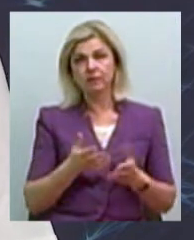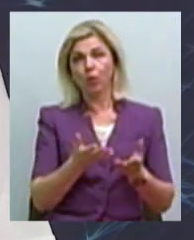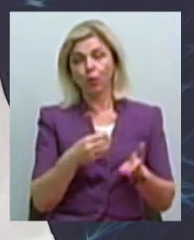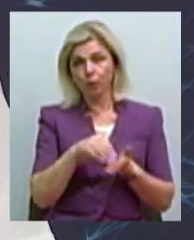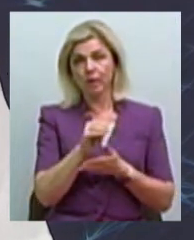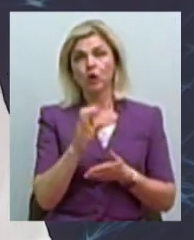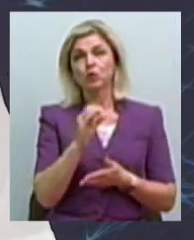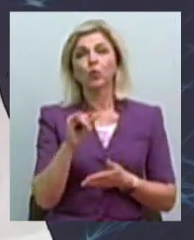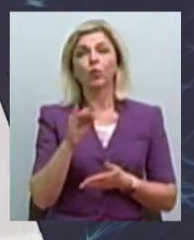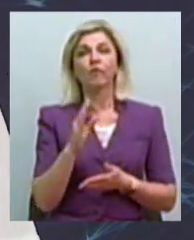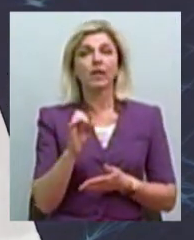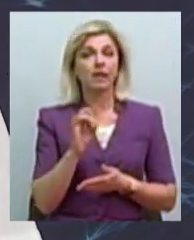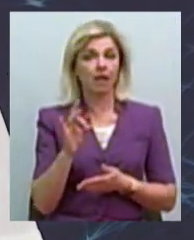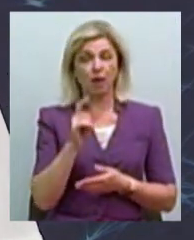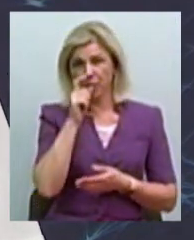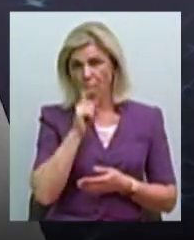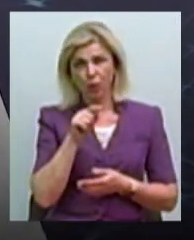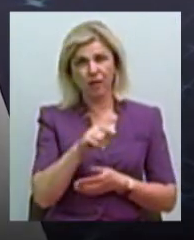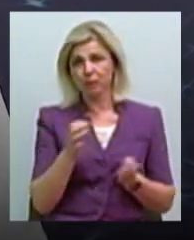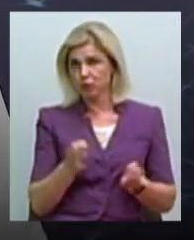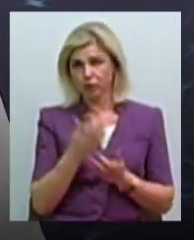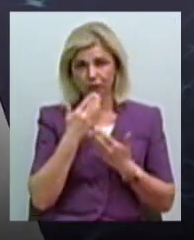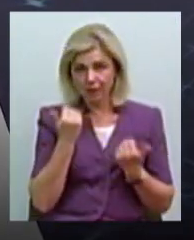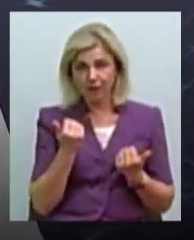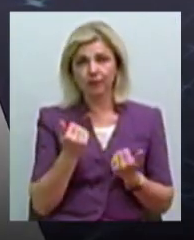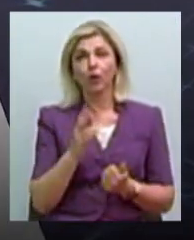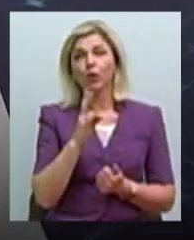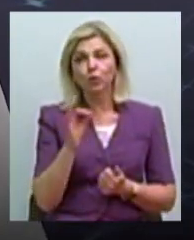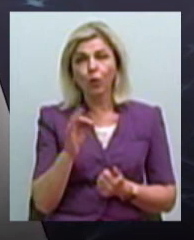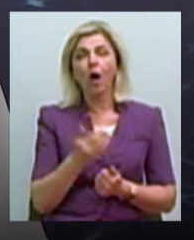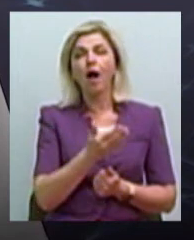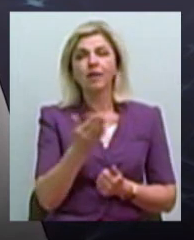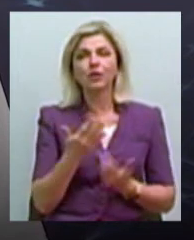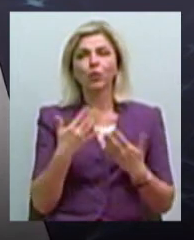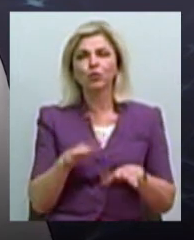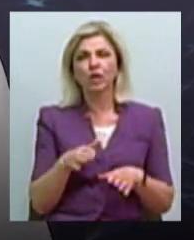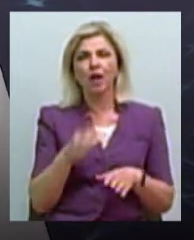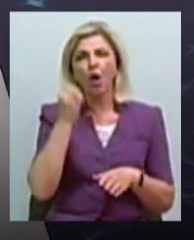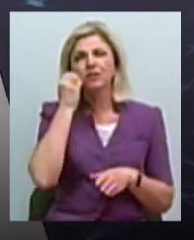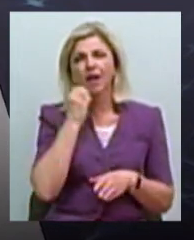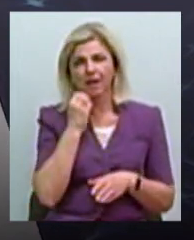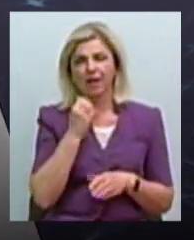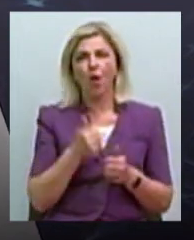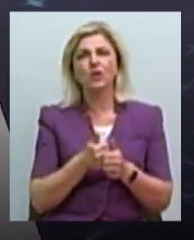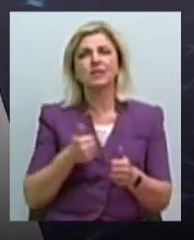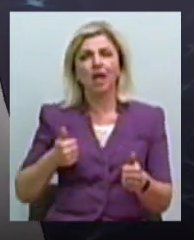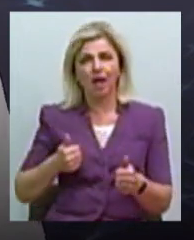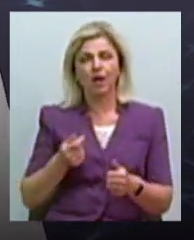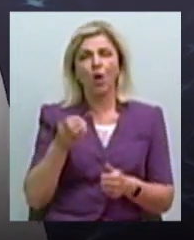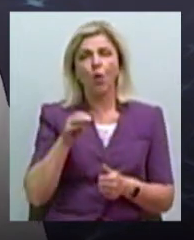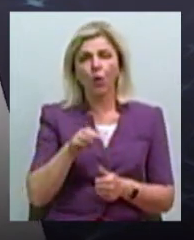ну, абсолютно ничего плохого там нет, но они уже немножко отстали от того, что